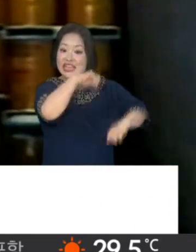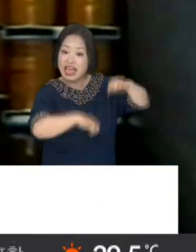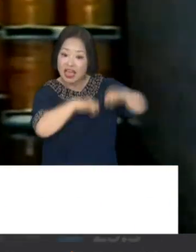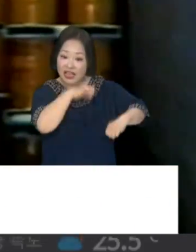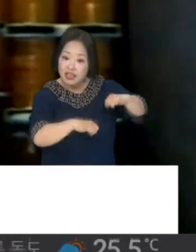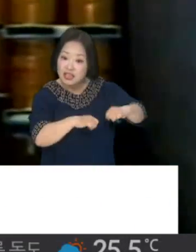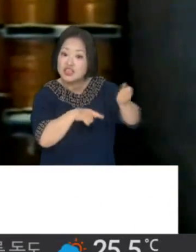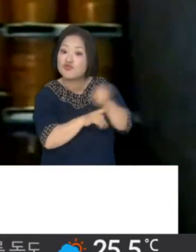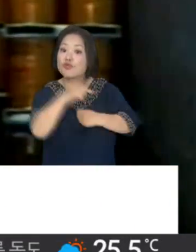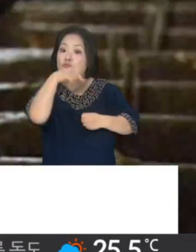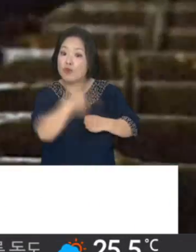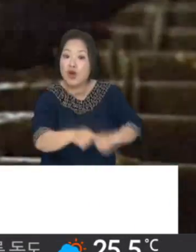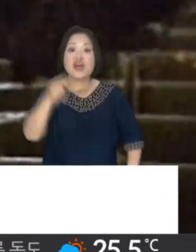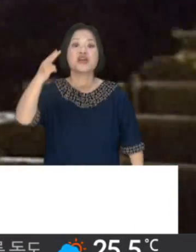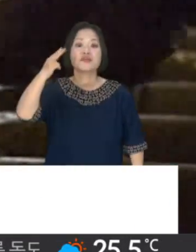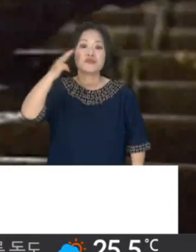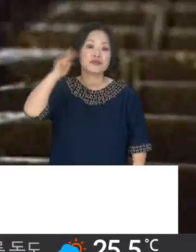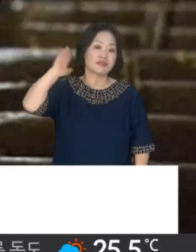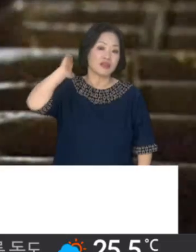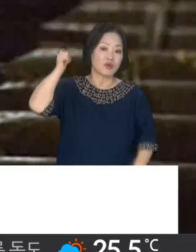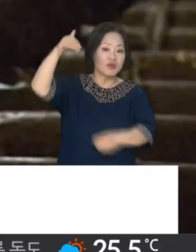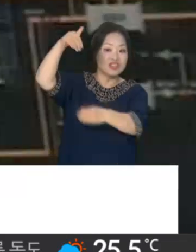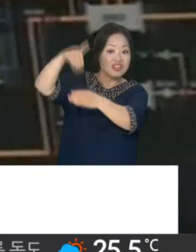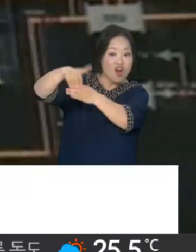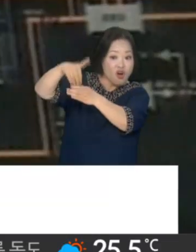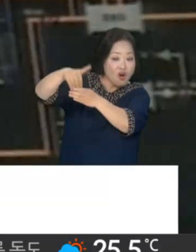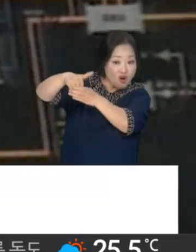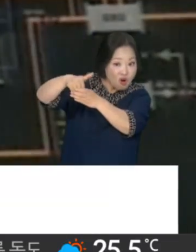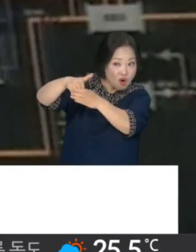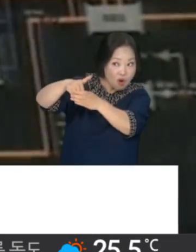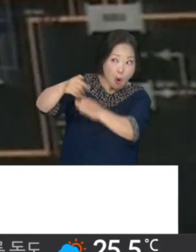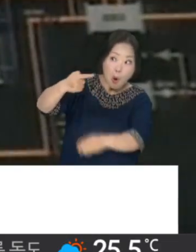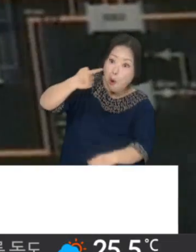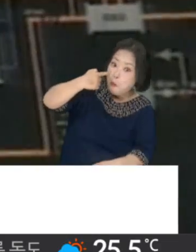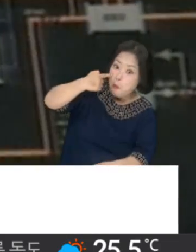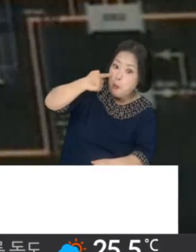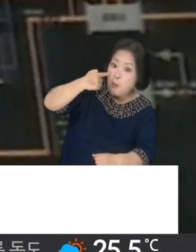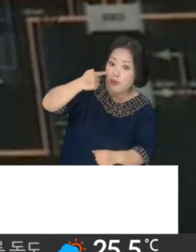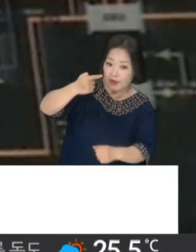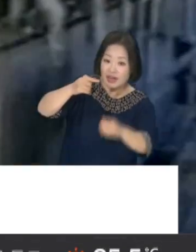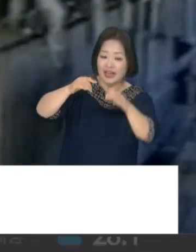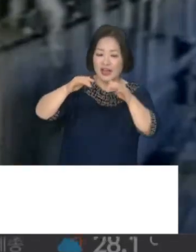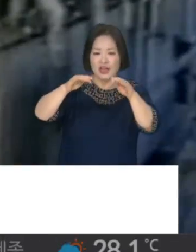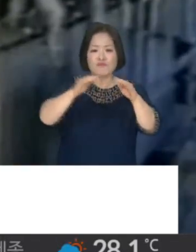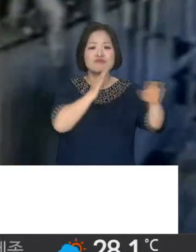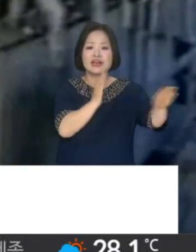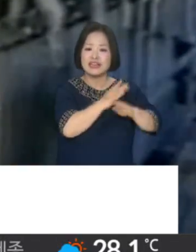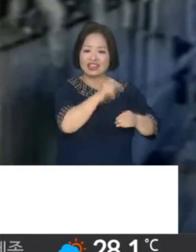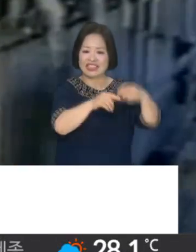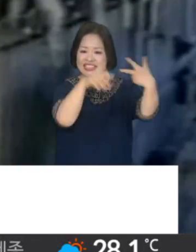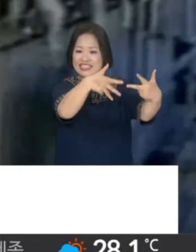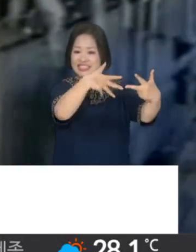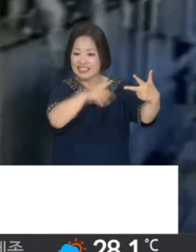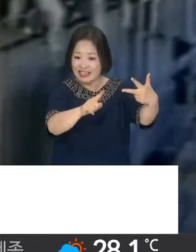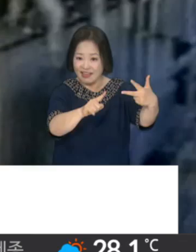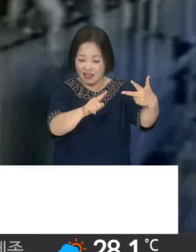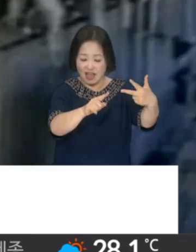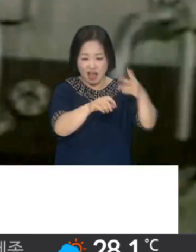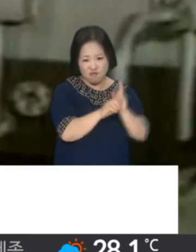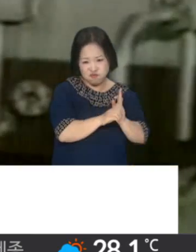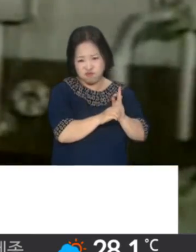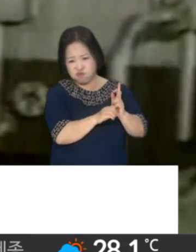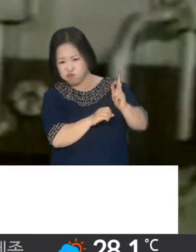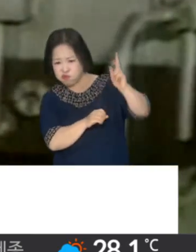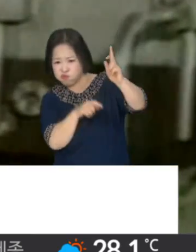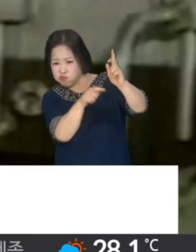보면 미 대성과 관련된 움직임 중에 하나라고 당연히 분석할 수가 있는 것이고요 이번에 7 실험을 해야 북한이 자신의 핵능력을